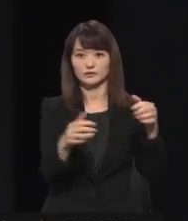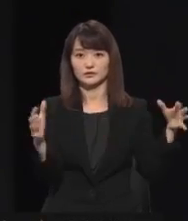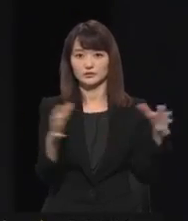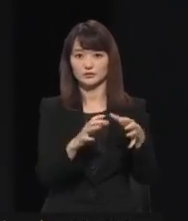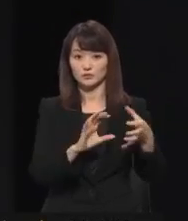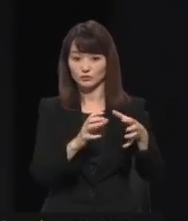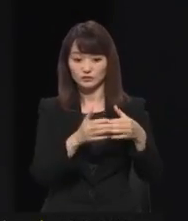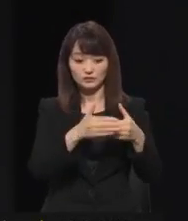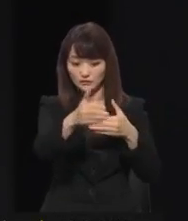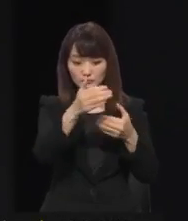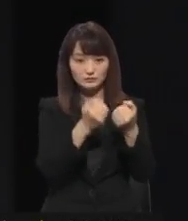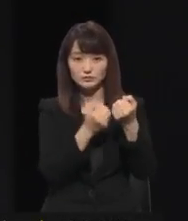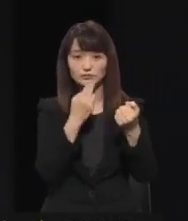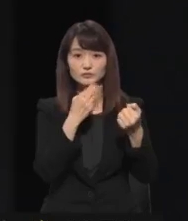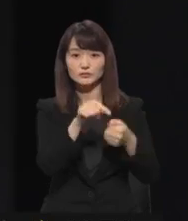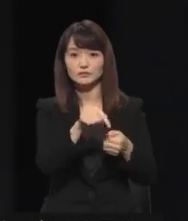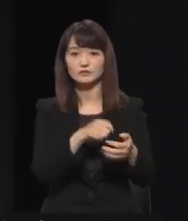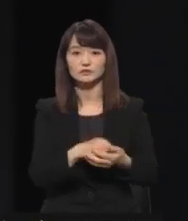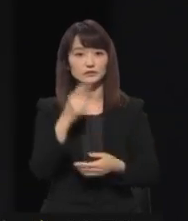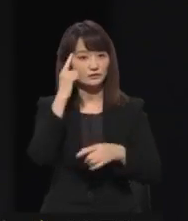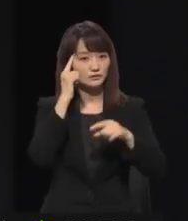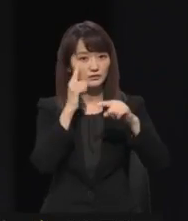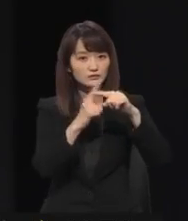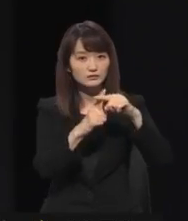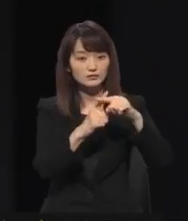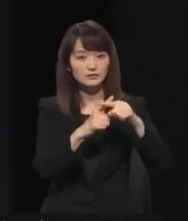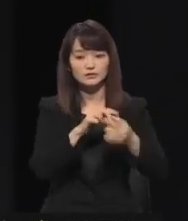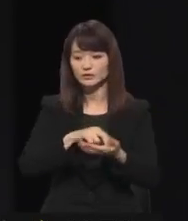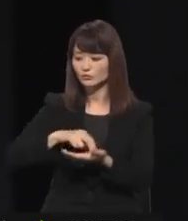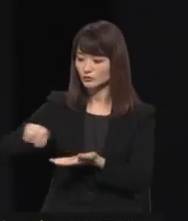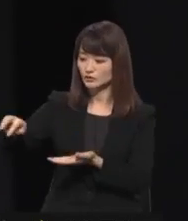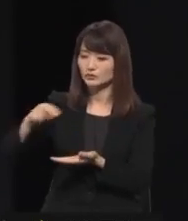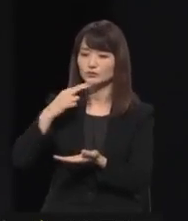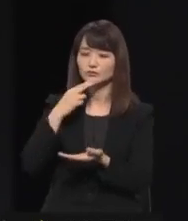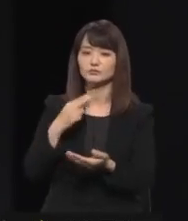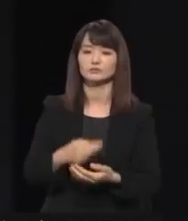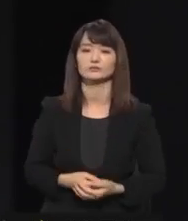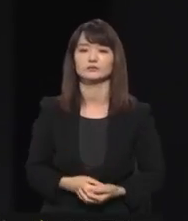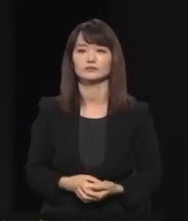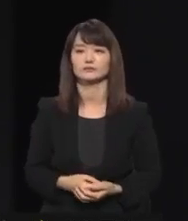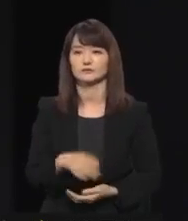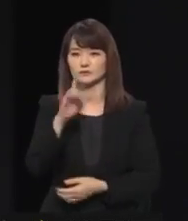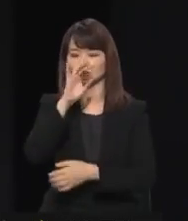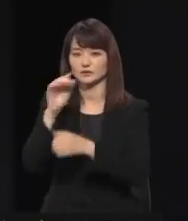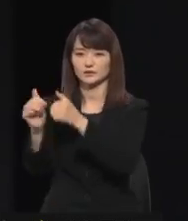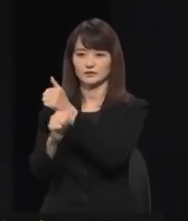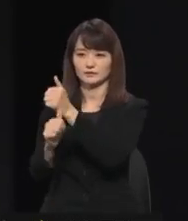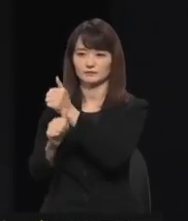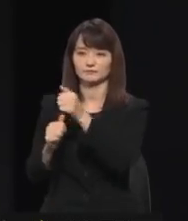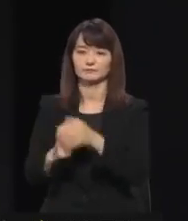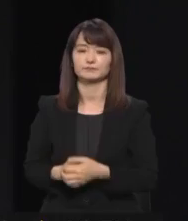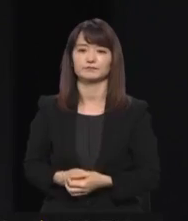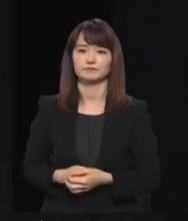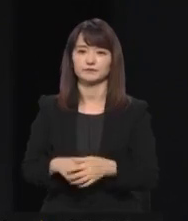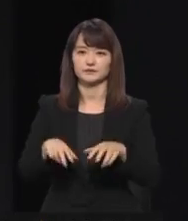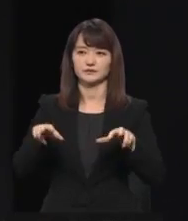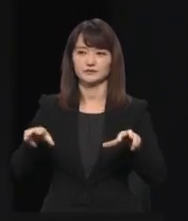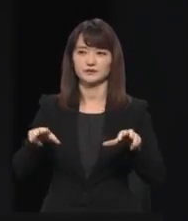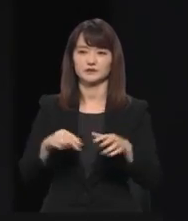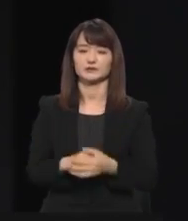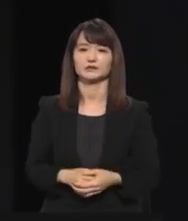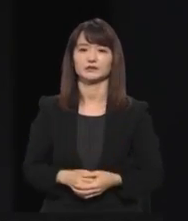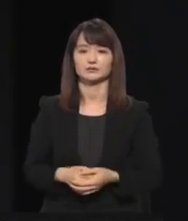대한 설명도 없었고 이것에 대한 긍정적인 부분에 이야기 문자도 없었어요 그렇기 때문에 중앙에서 아 이 부분은 아직 수익까지 더